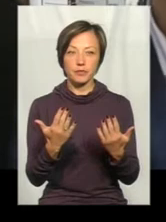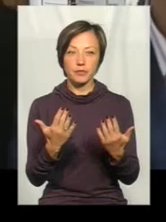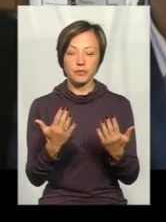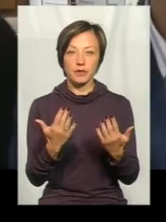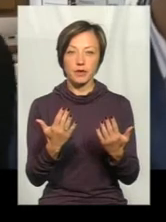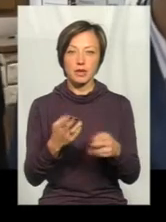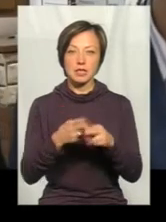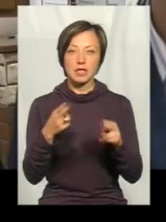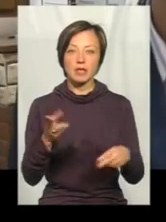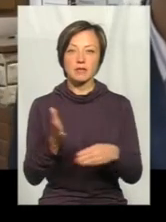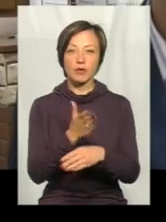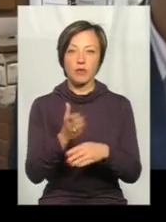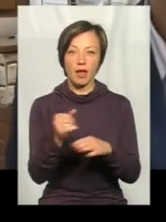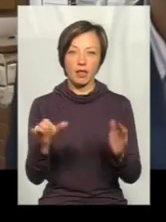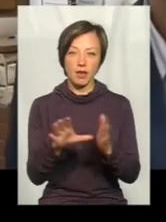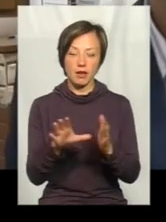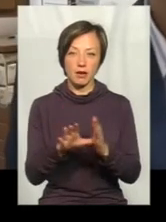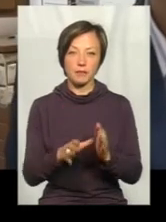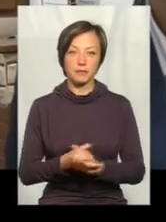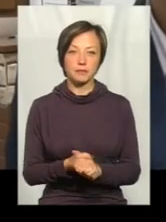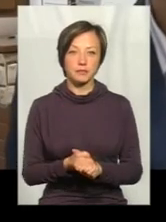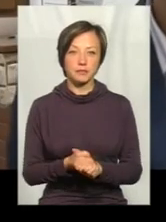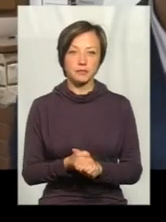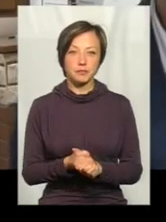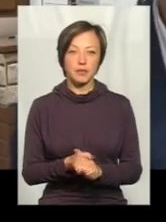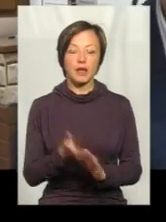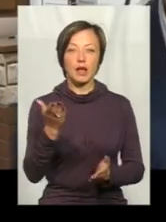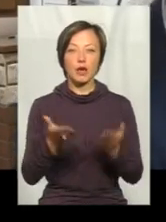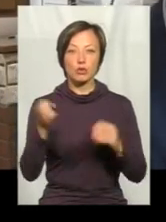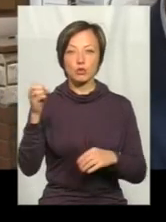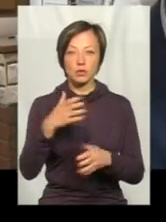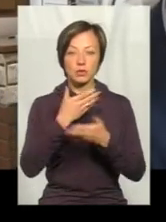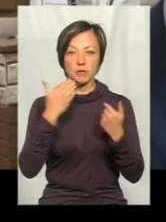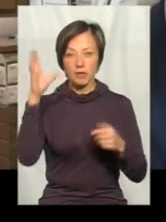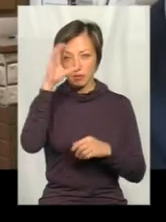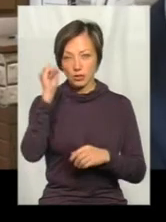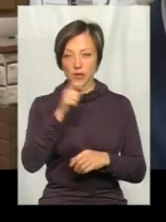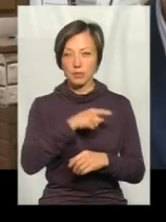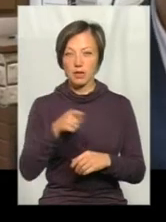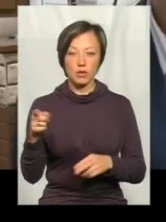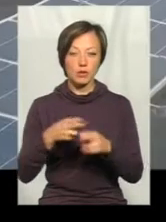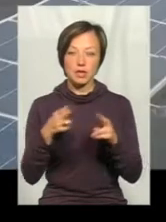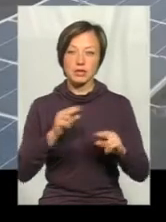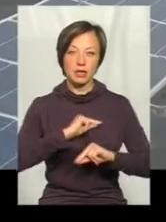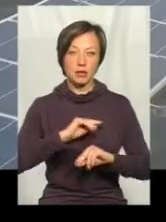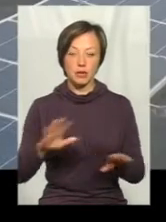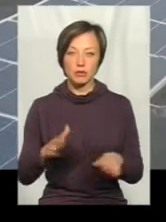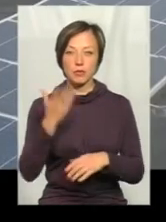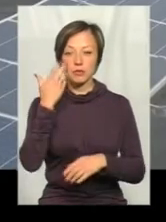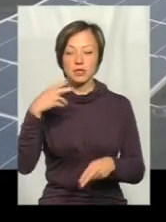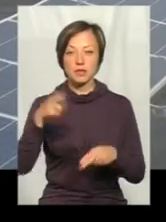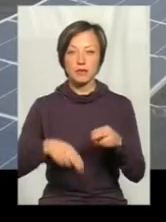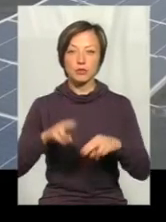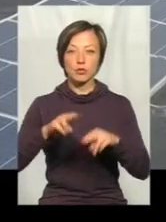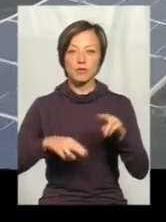скільки станція виробляє енергії. Якщо сонця немає, в нічний період станція не працює. Після завершення